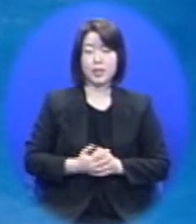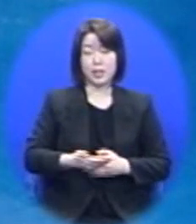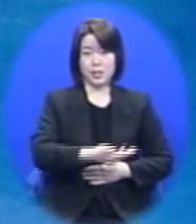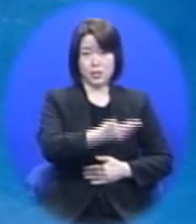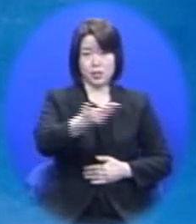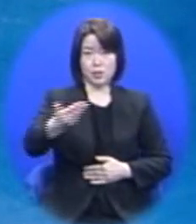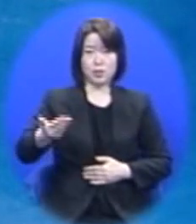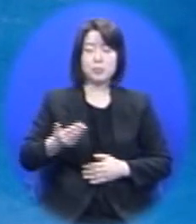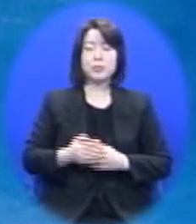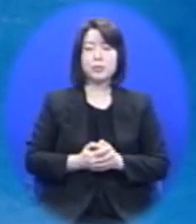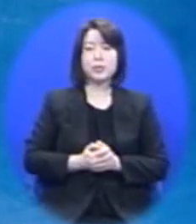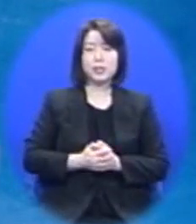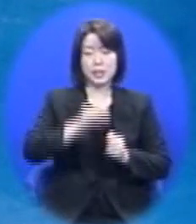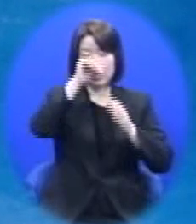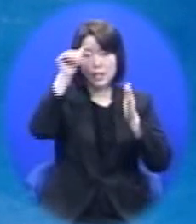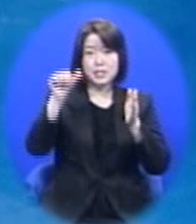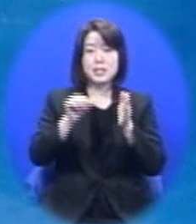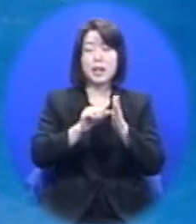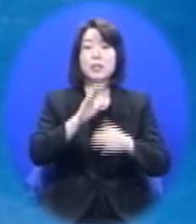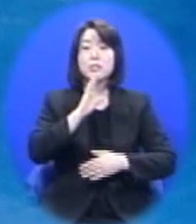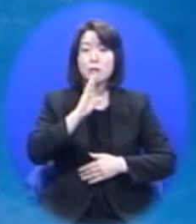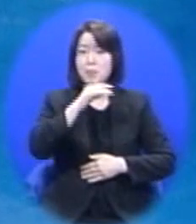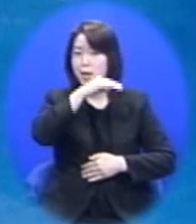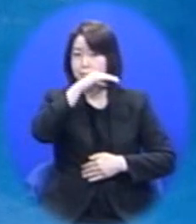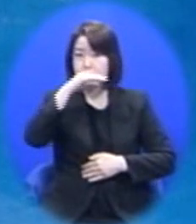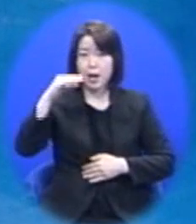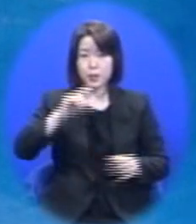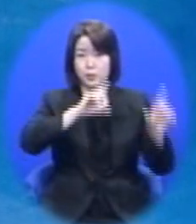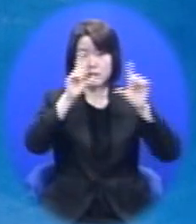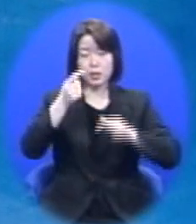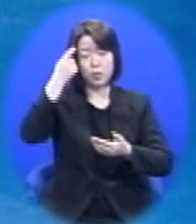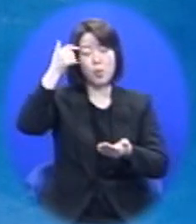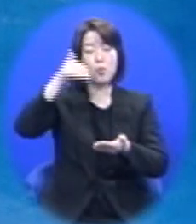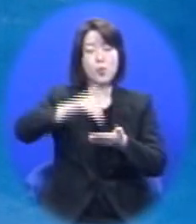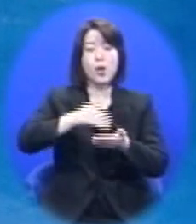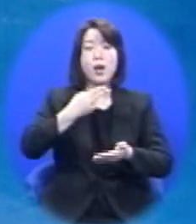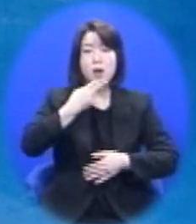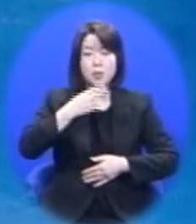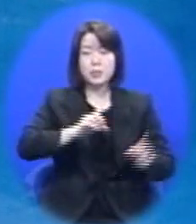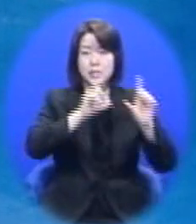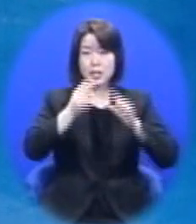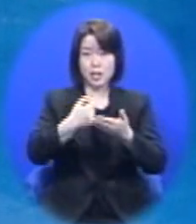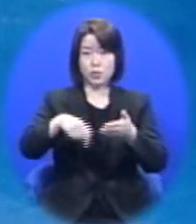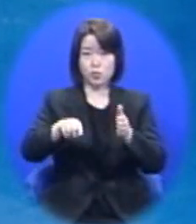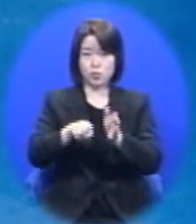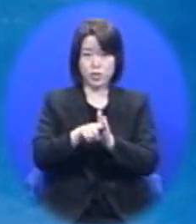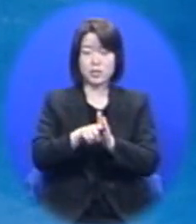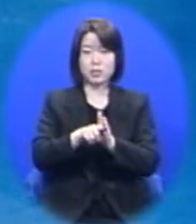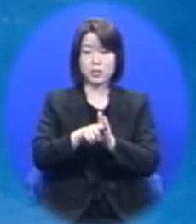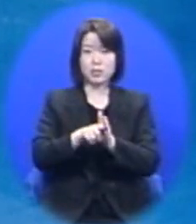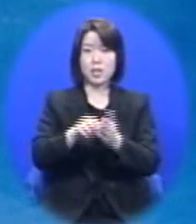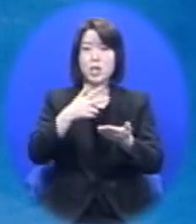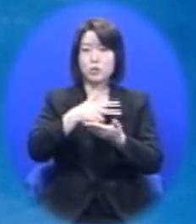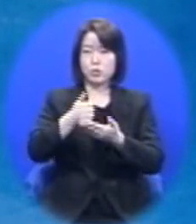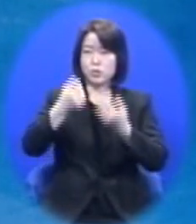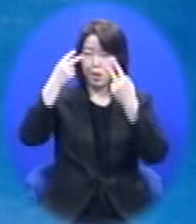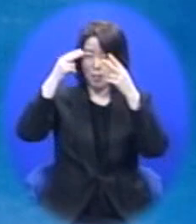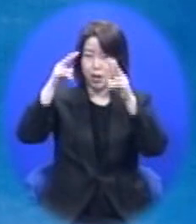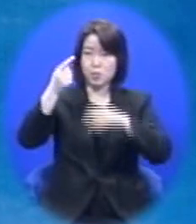여러분, 인생을 정말 바로 살고 후회 없이 살려면 주님을 바라보는 눈을 늘